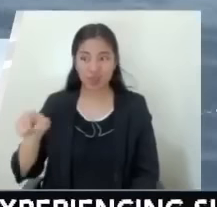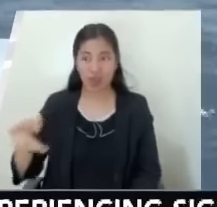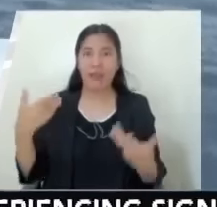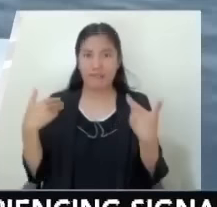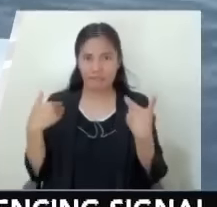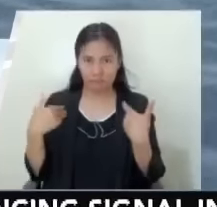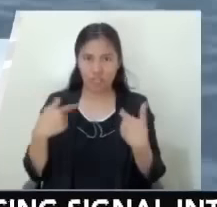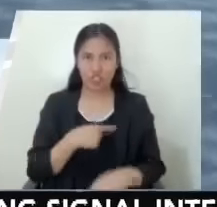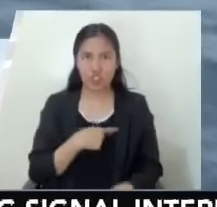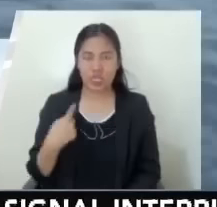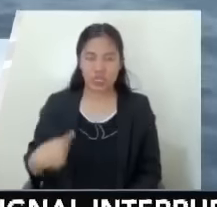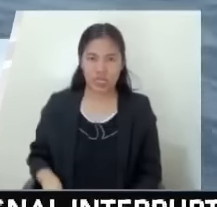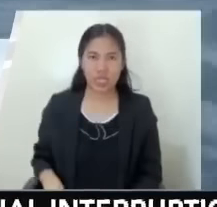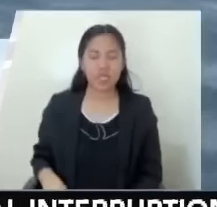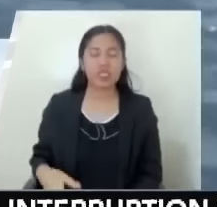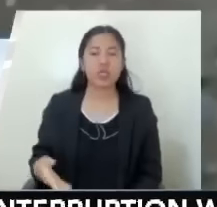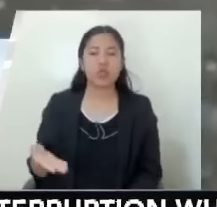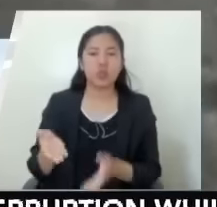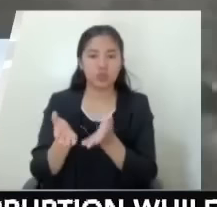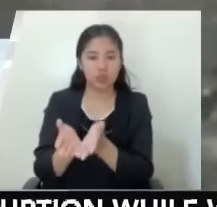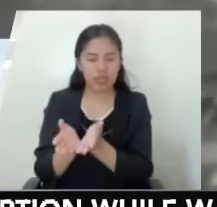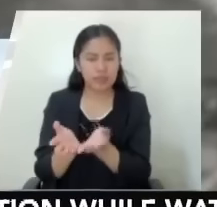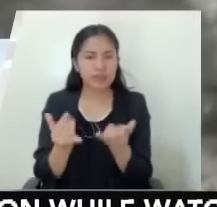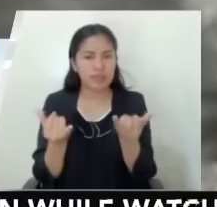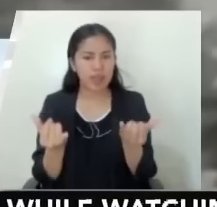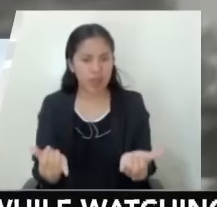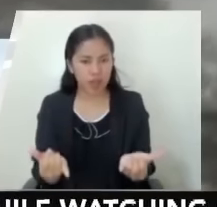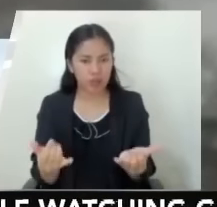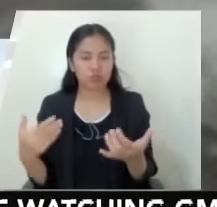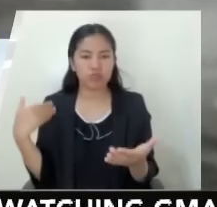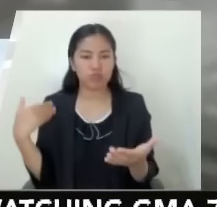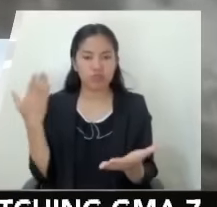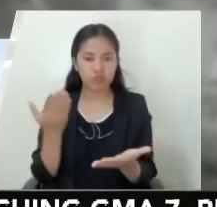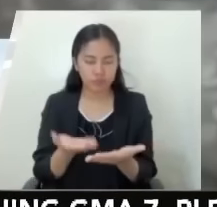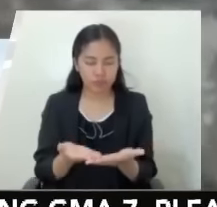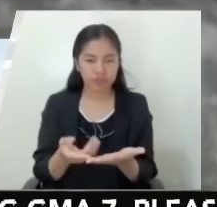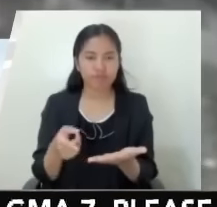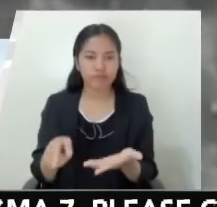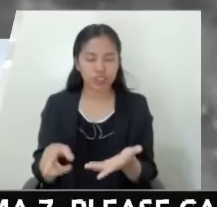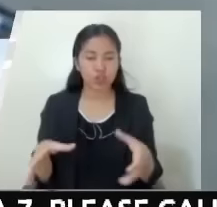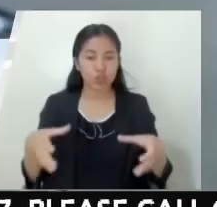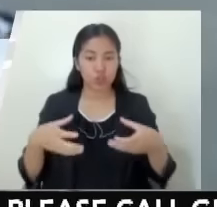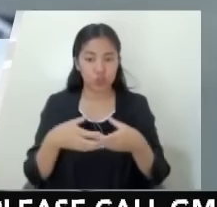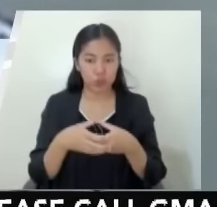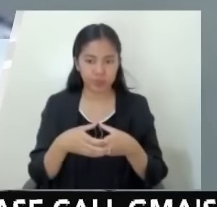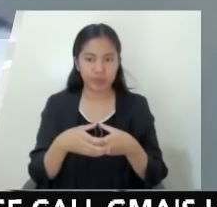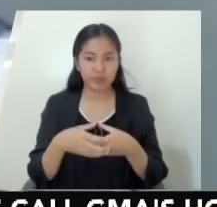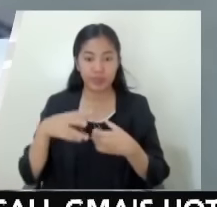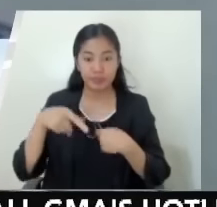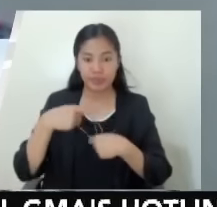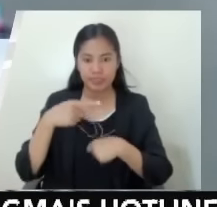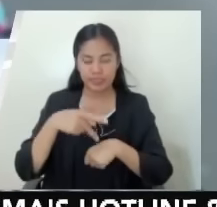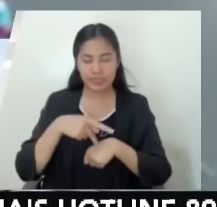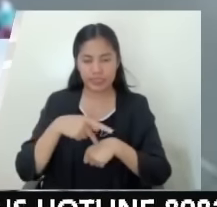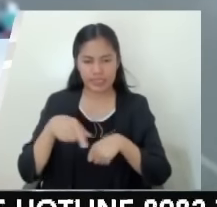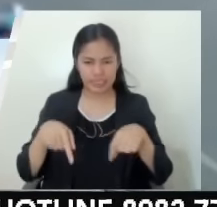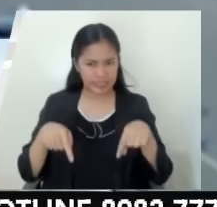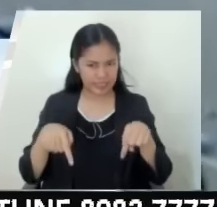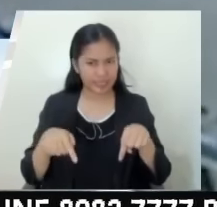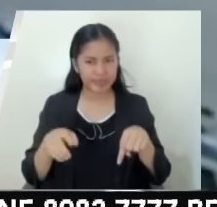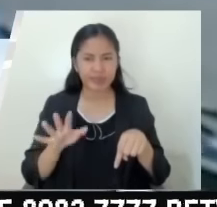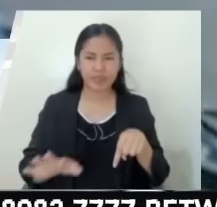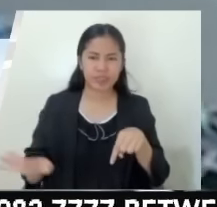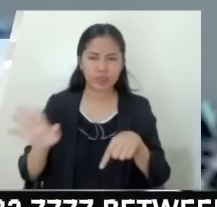ay kararating lamang nitong contingent ng atin ito sa lokasyon natin, mga bandang alas 10. At